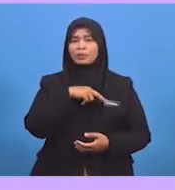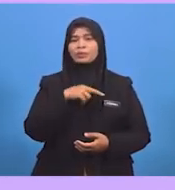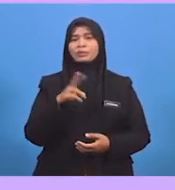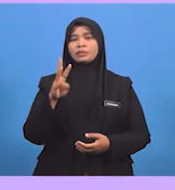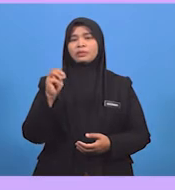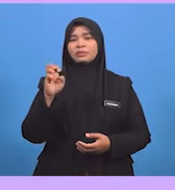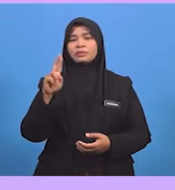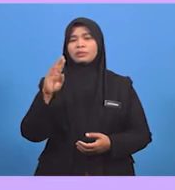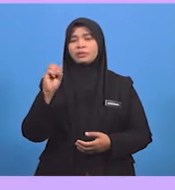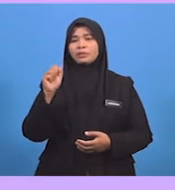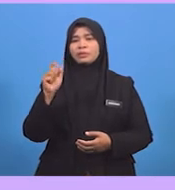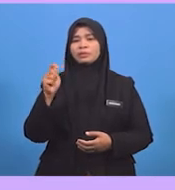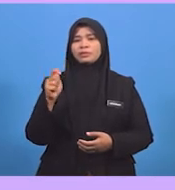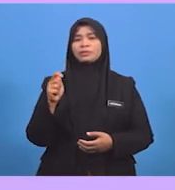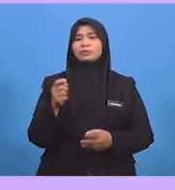dari